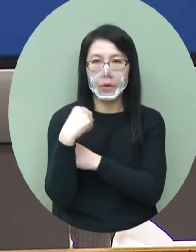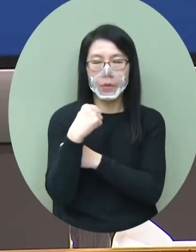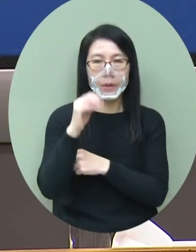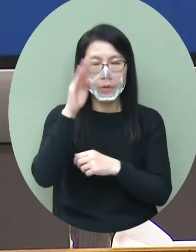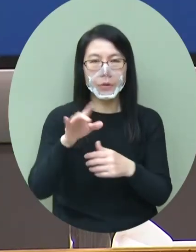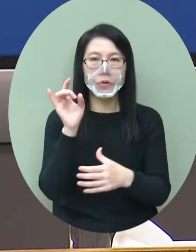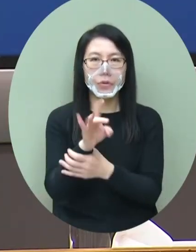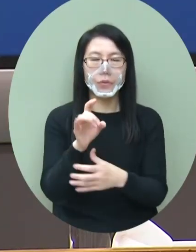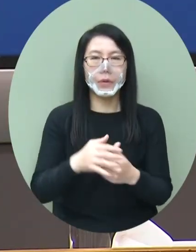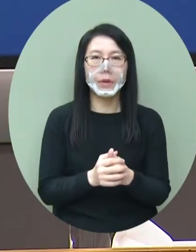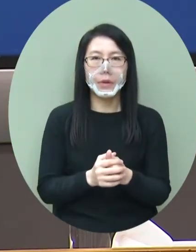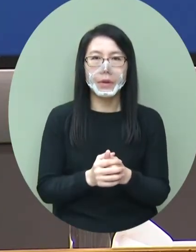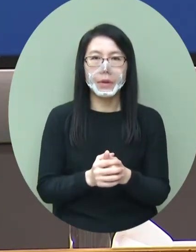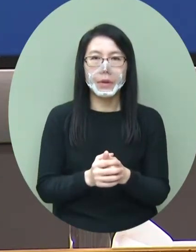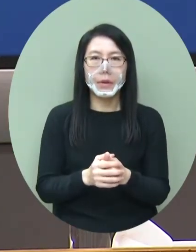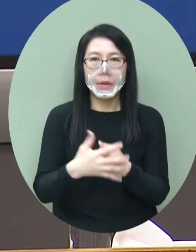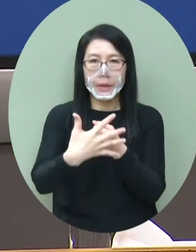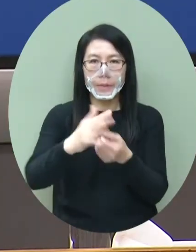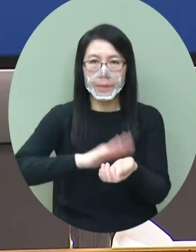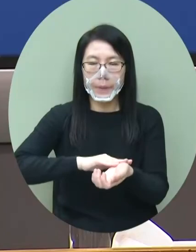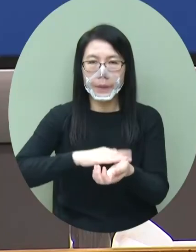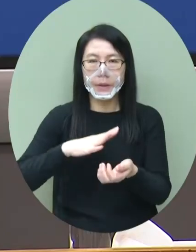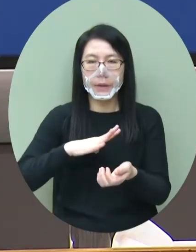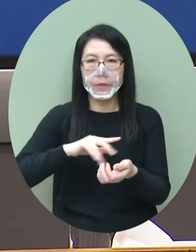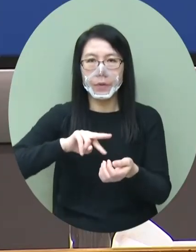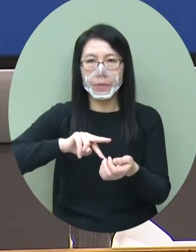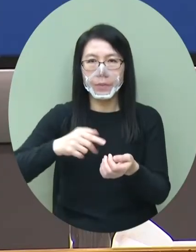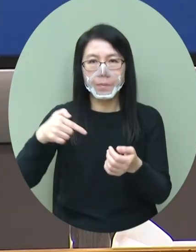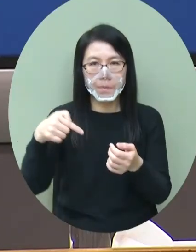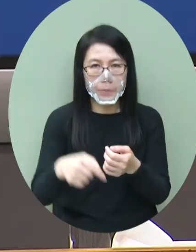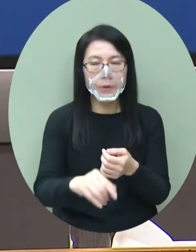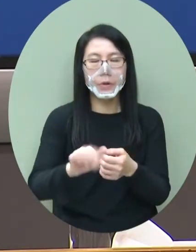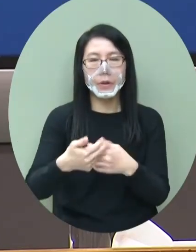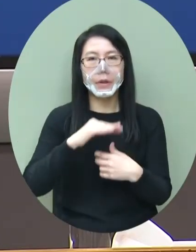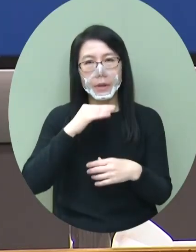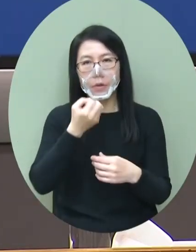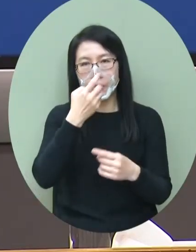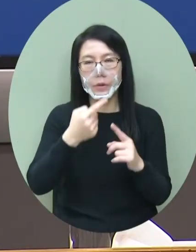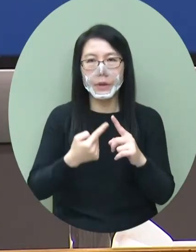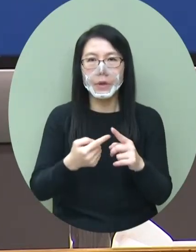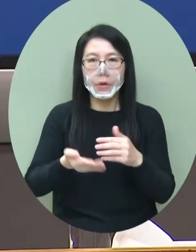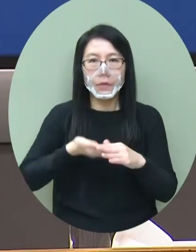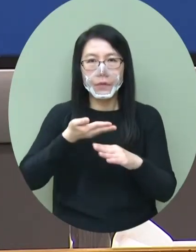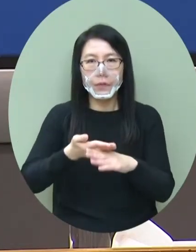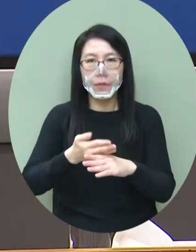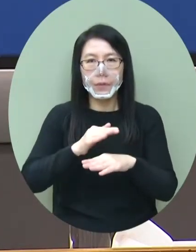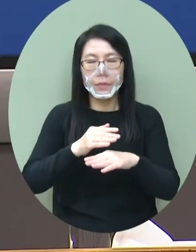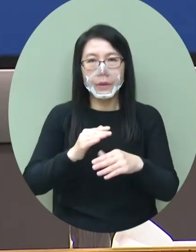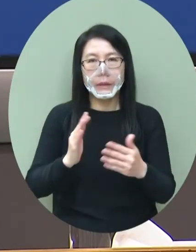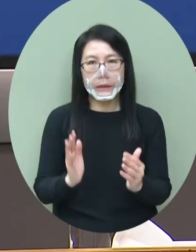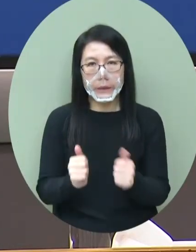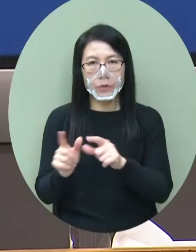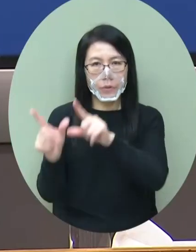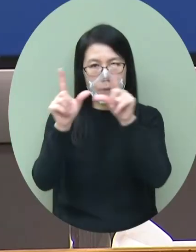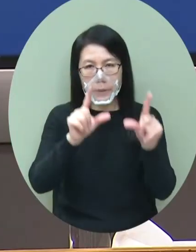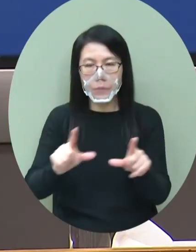力，我们能够努力早日走出第五波疫情，使市民可以恢复正